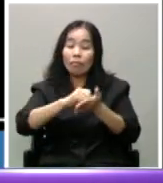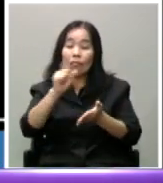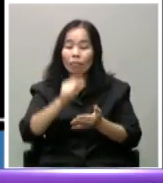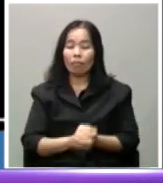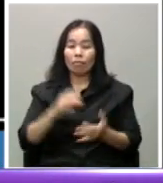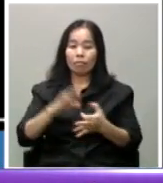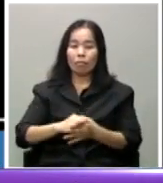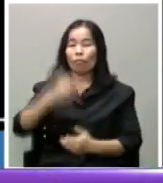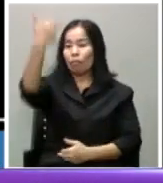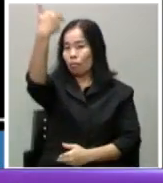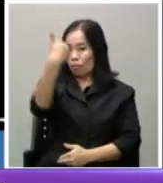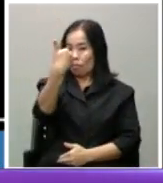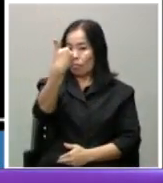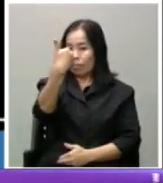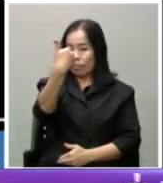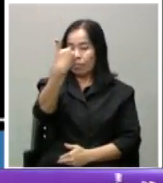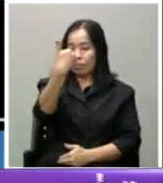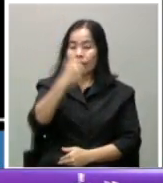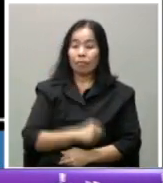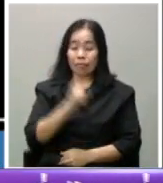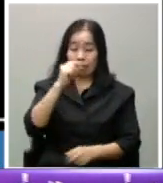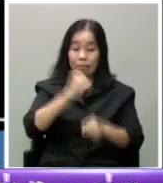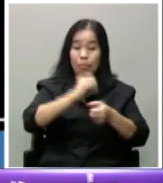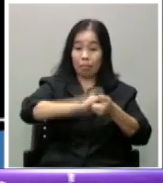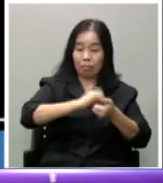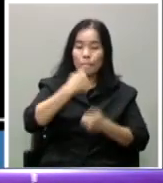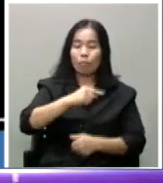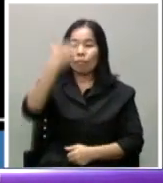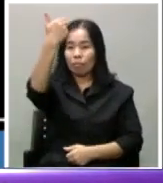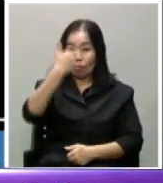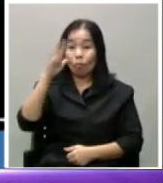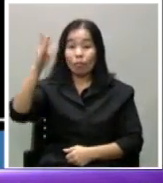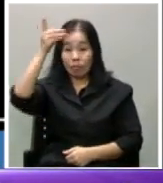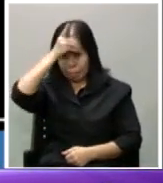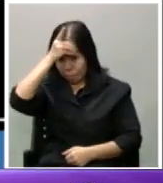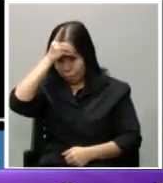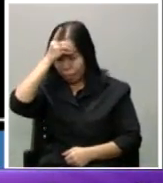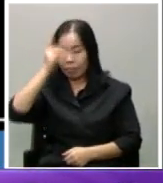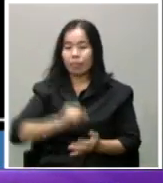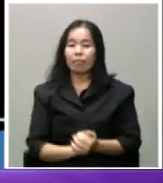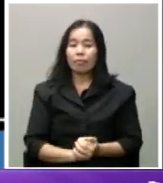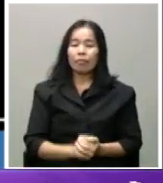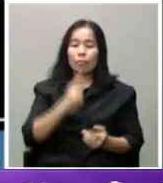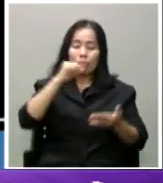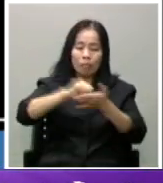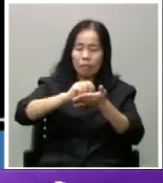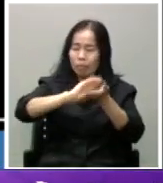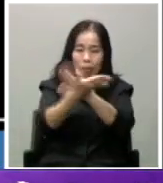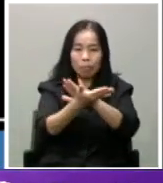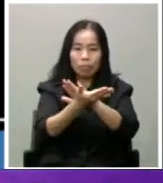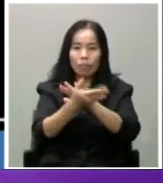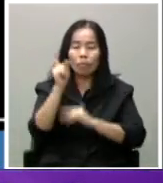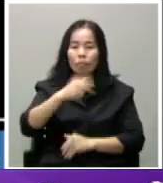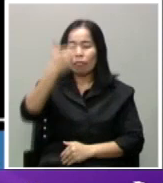องที่ถ่ายนะครับตอนแรกในสัญญาเป็นยี่ห้อเดอร์มาล็อกของเยอรมันครับแต่ไปแก้เป็นยี่ห้อโ